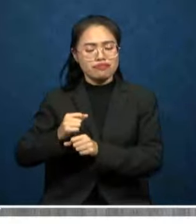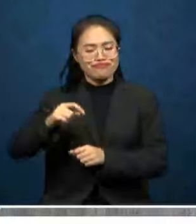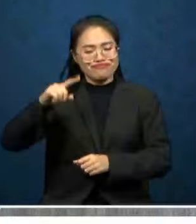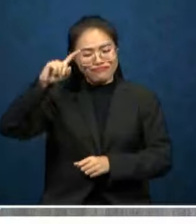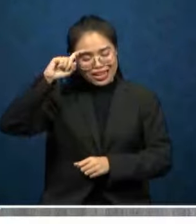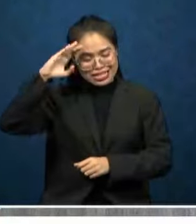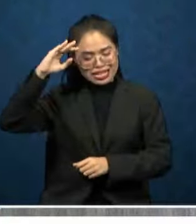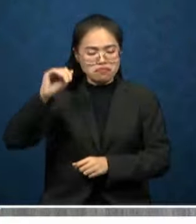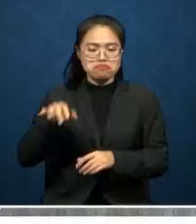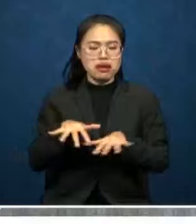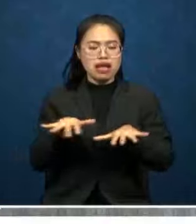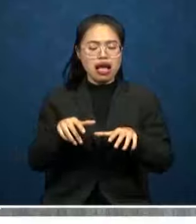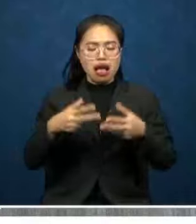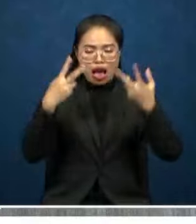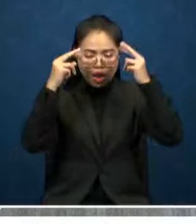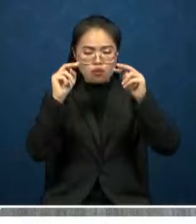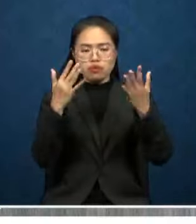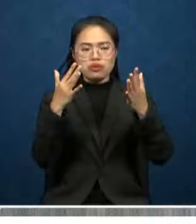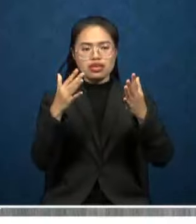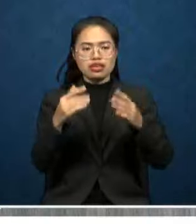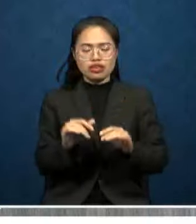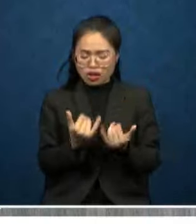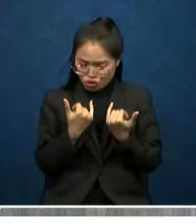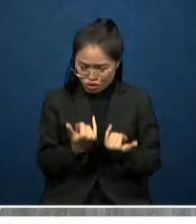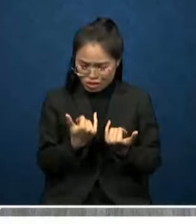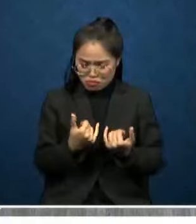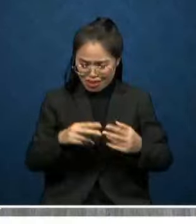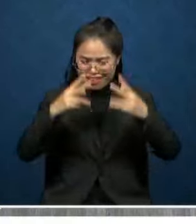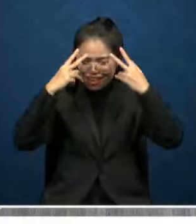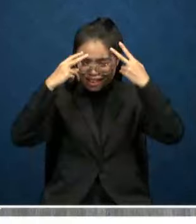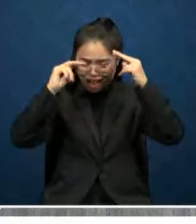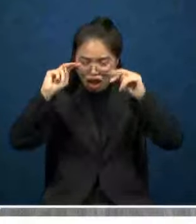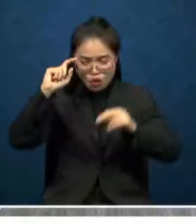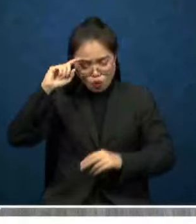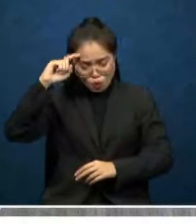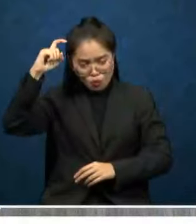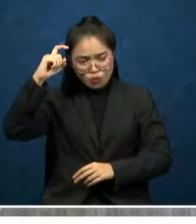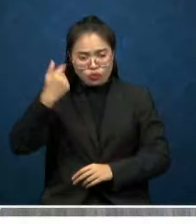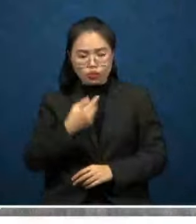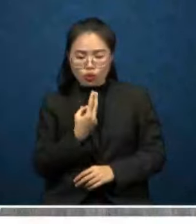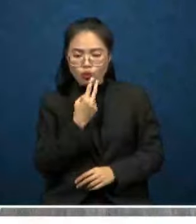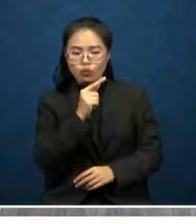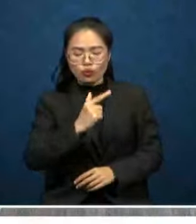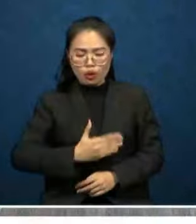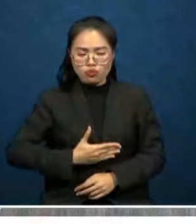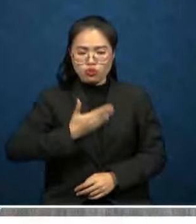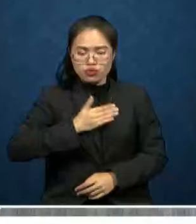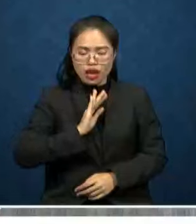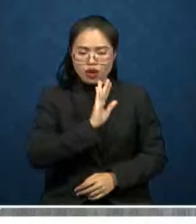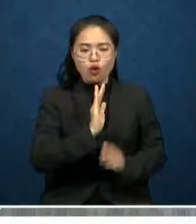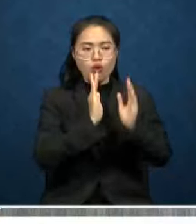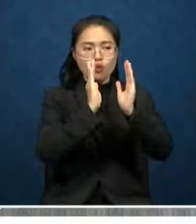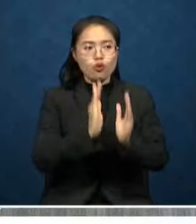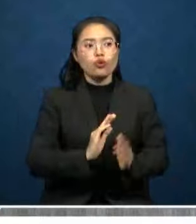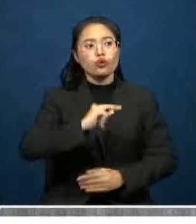ท่านเป็นนายเศรษฐาาทวีศิลป์พณะท่านนายกรัฐมนตรีท่านแบกเอาความเป็นประเทศไทยไปด้วยทุกหนทุก